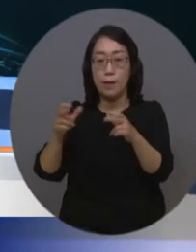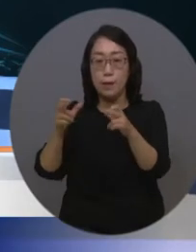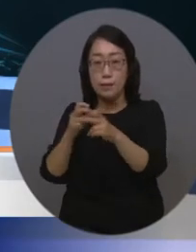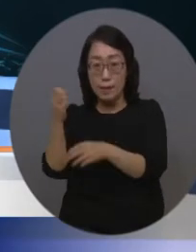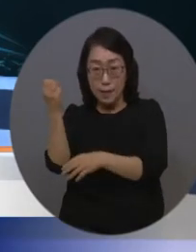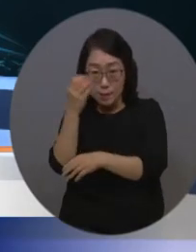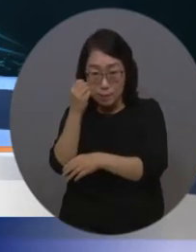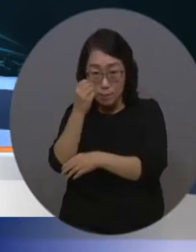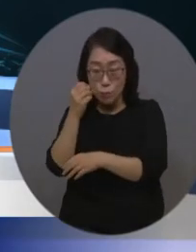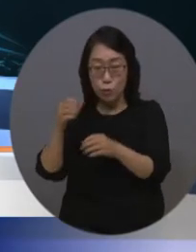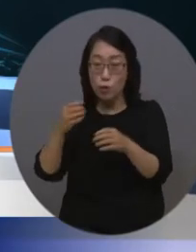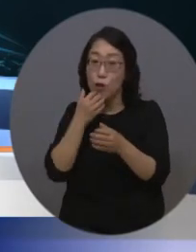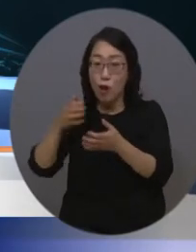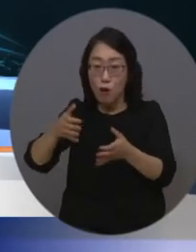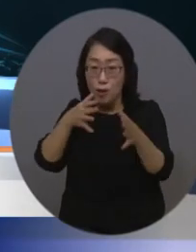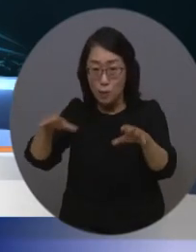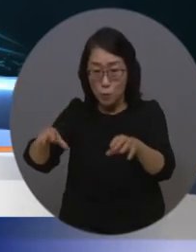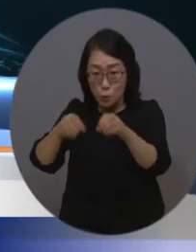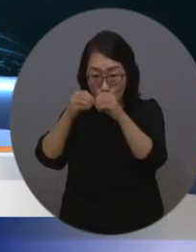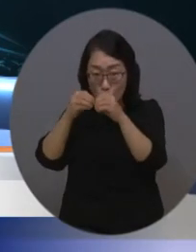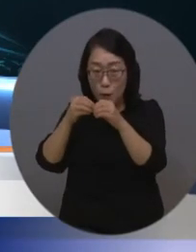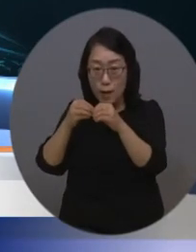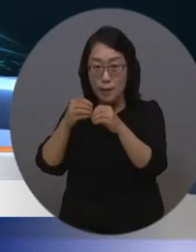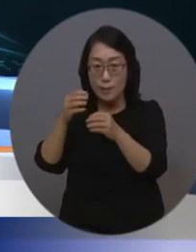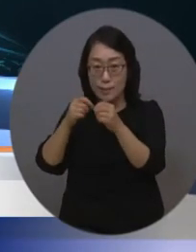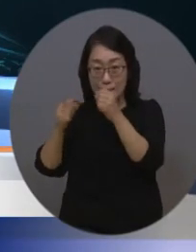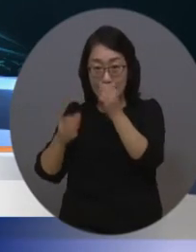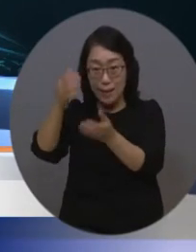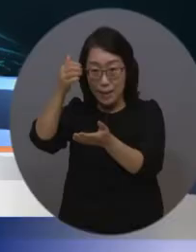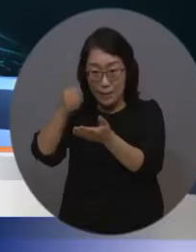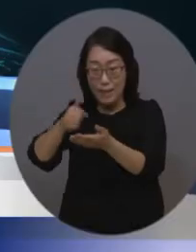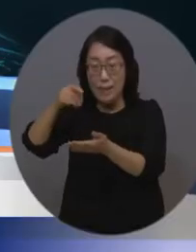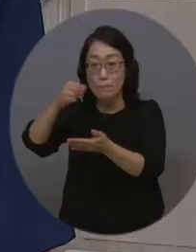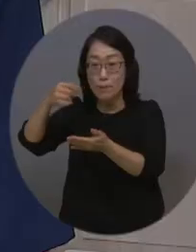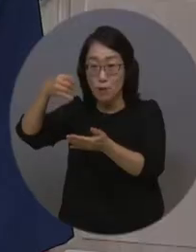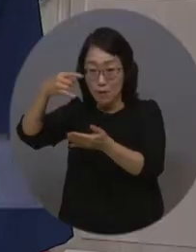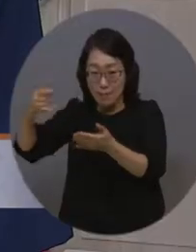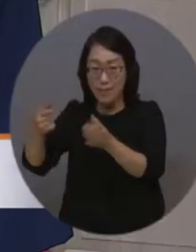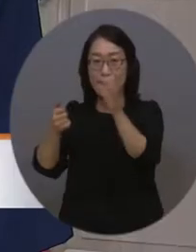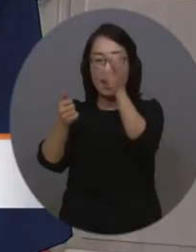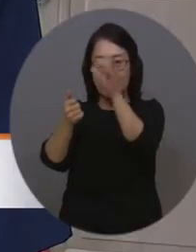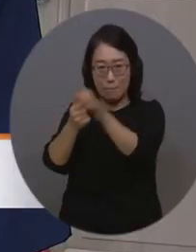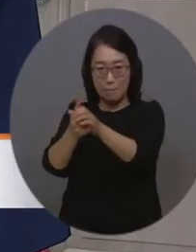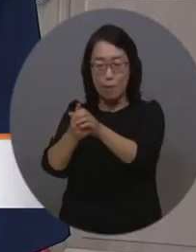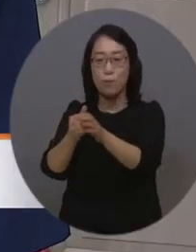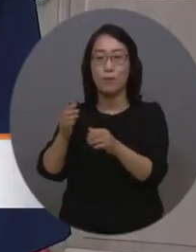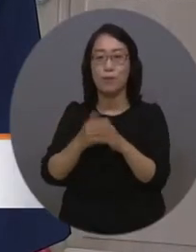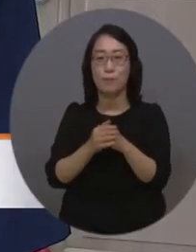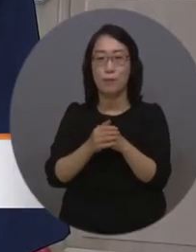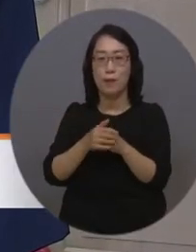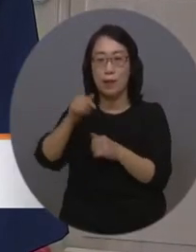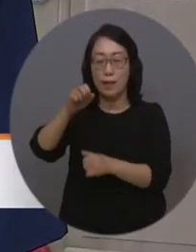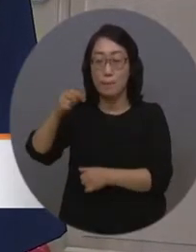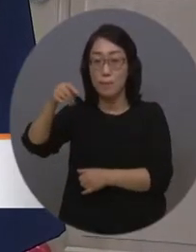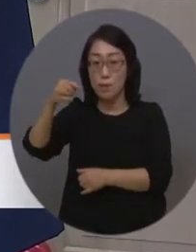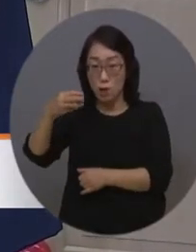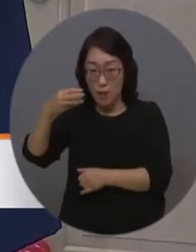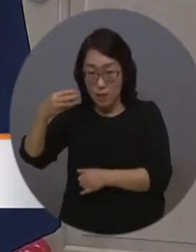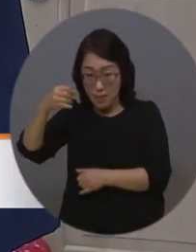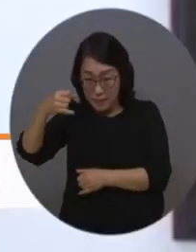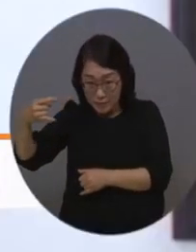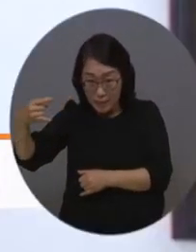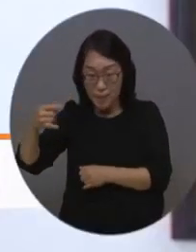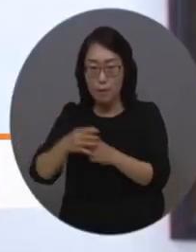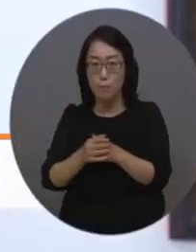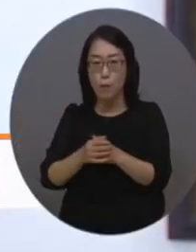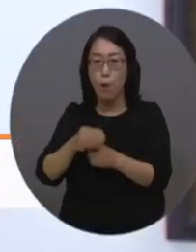장애인신문 경기총괄지사 김철희 지사장이 임명됐습니다. 김철희 지사장은 경기지역의 곰돌이